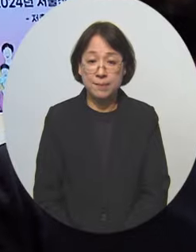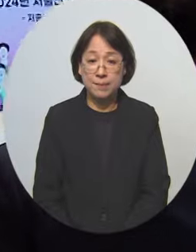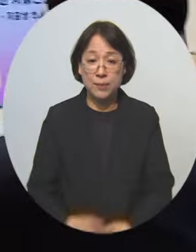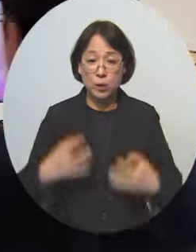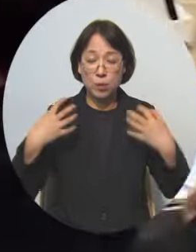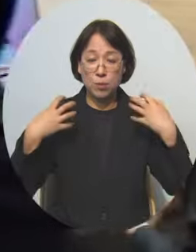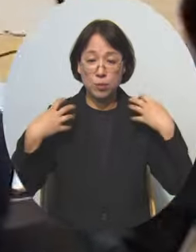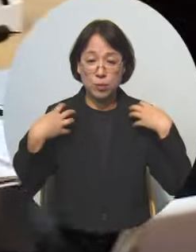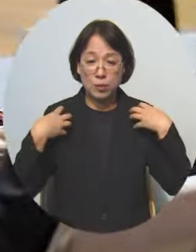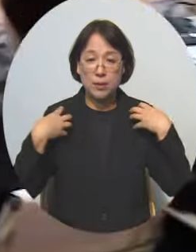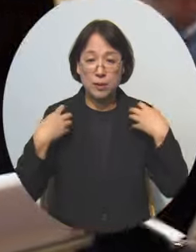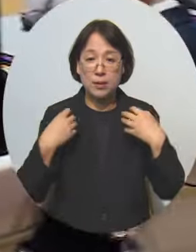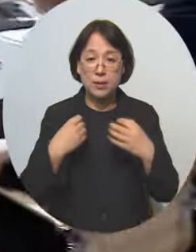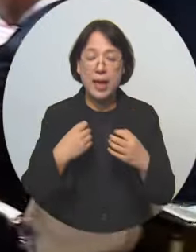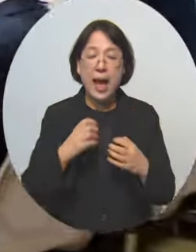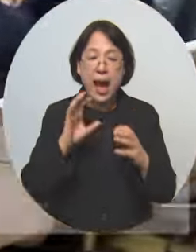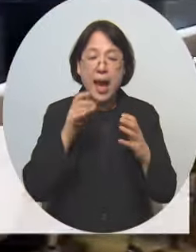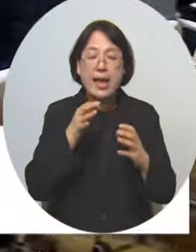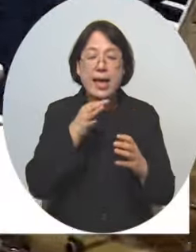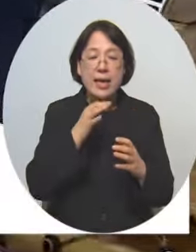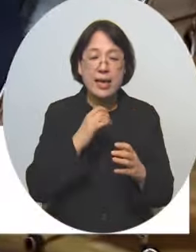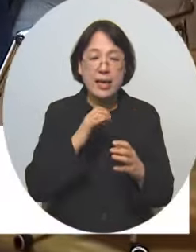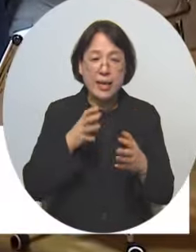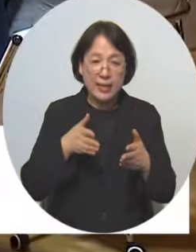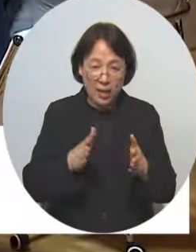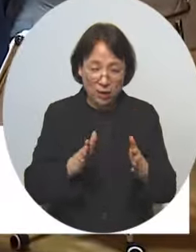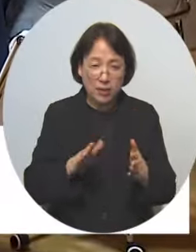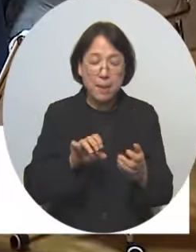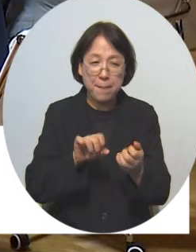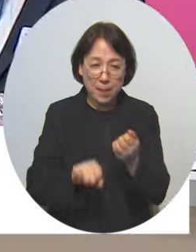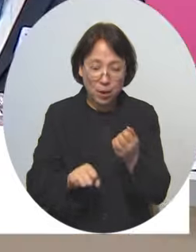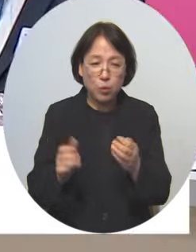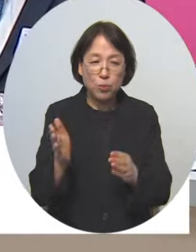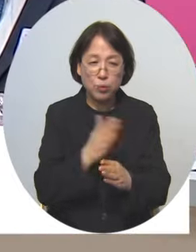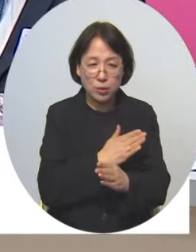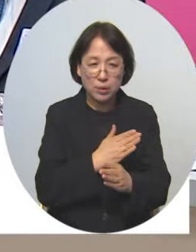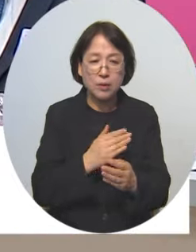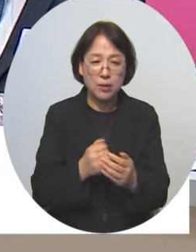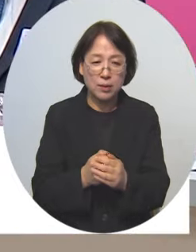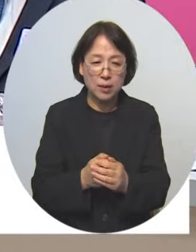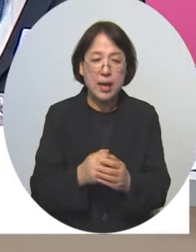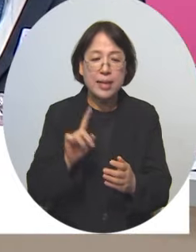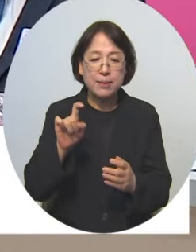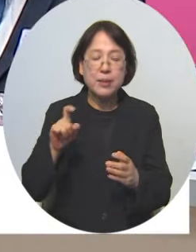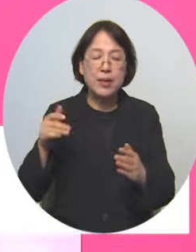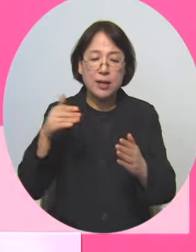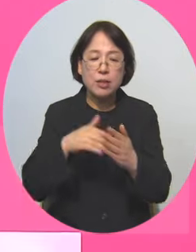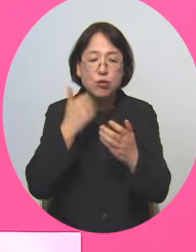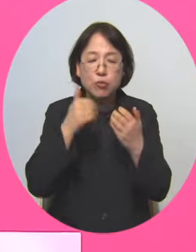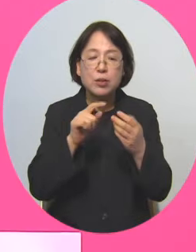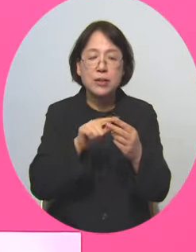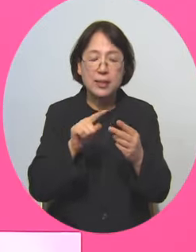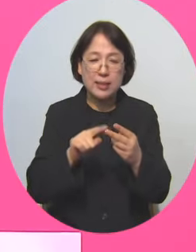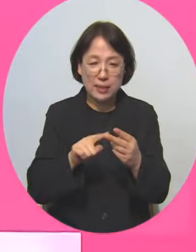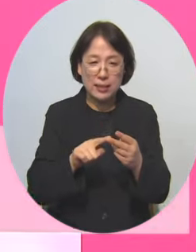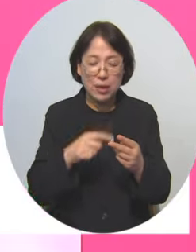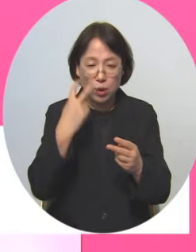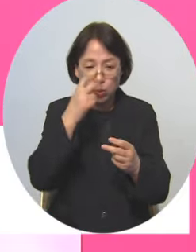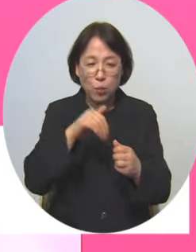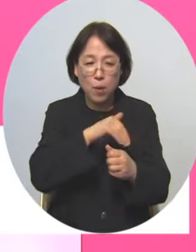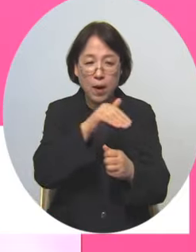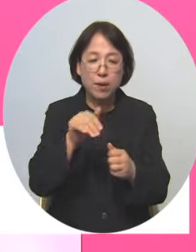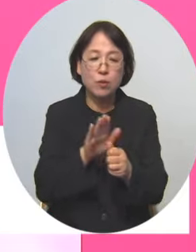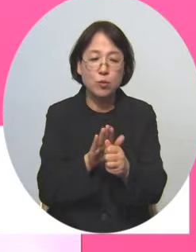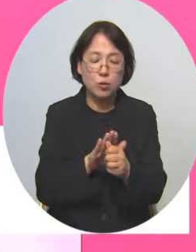정부는 0세에서 11세까지 누구나 이용 가능한 돌봄 환경을 만들겠다고 밝혔습니다. 부모의 부담을